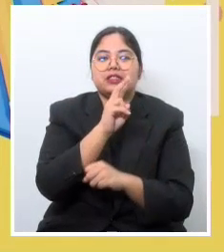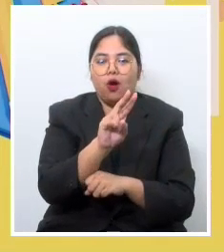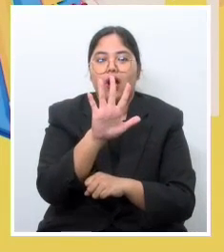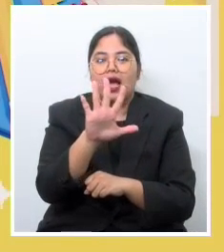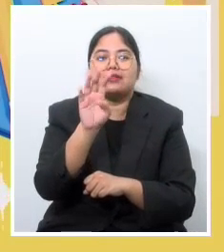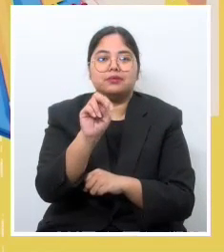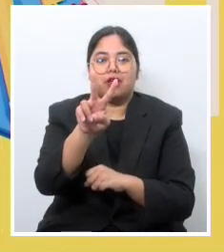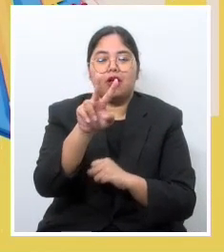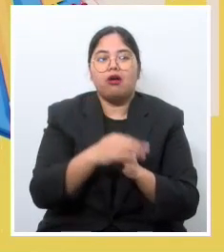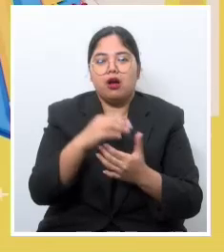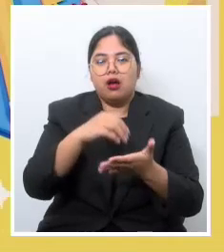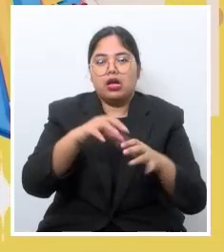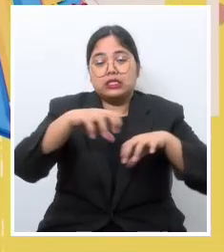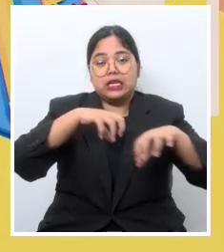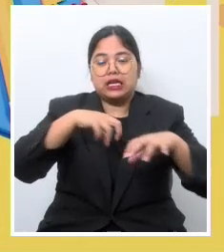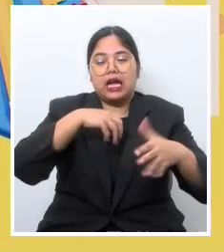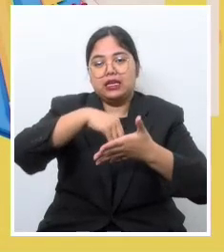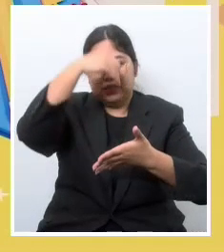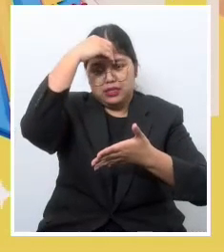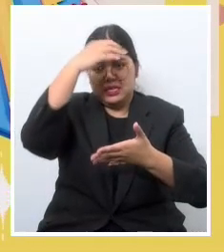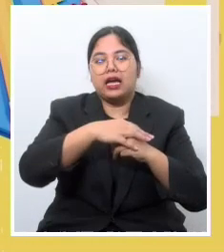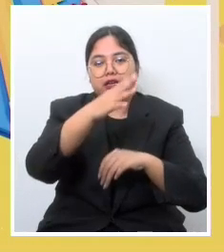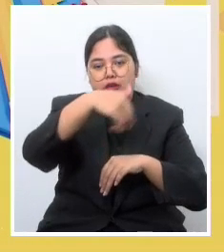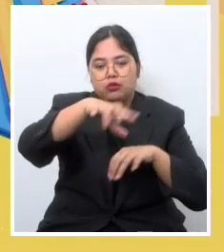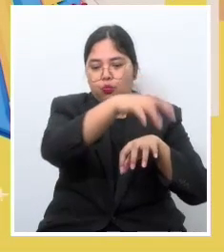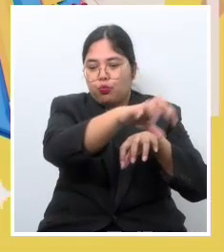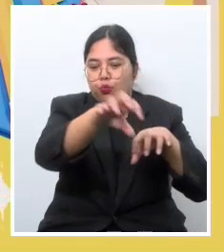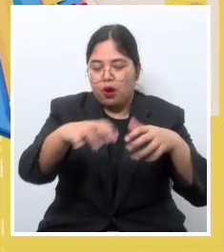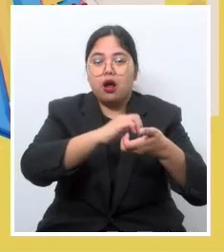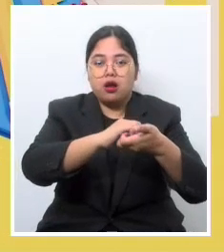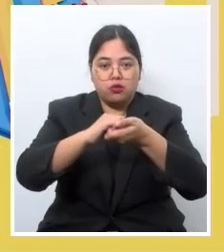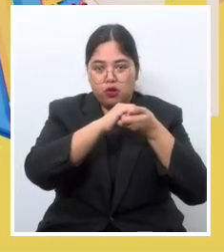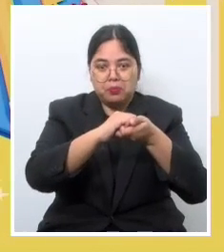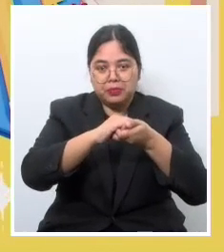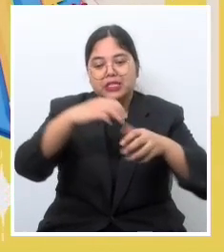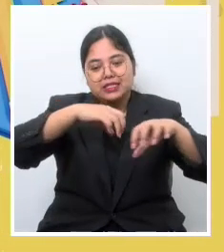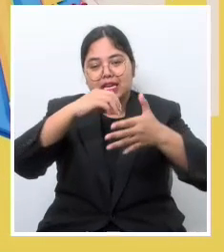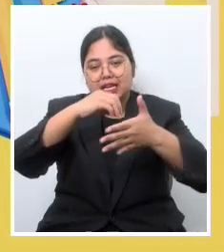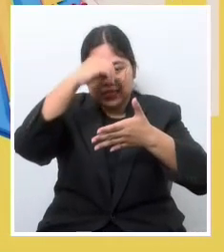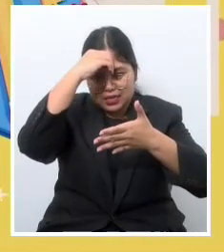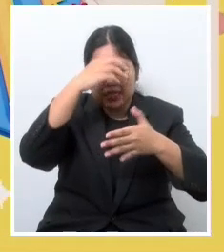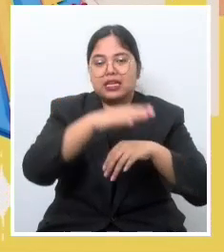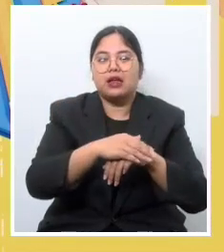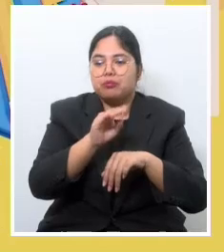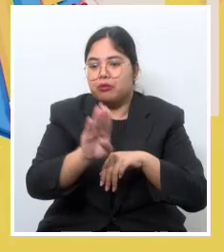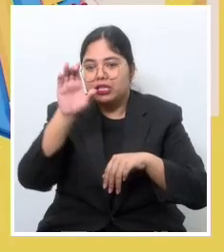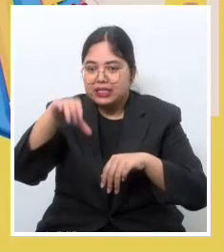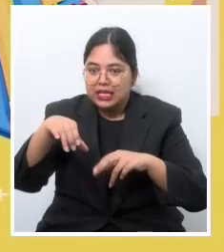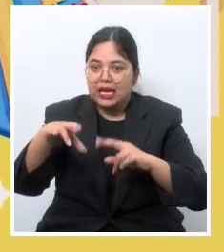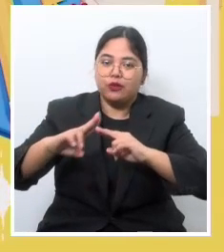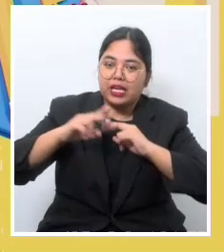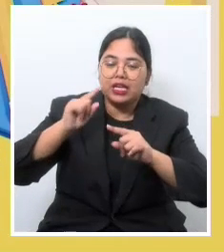2542เป็นหน่วยผู้จัดการการศึกษาและหลายภาคส่วนมีส่วนร่วมในการจัดการศึกษาเช่นสถานประกอบการภาคธุรกิจ